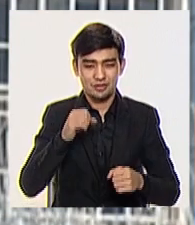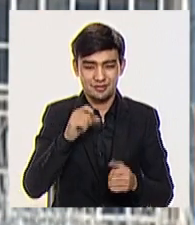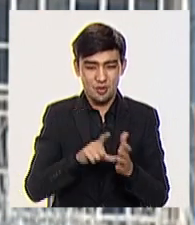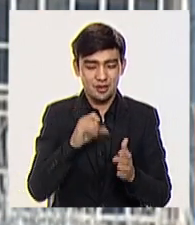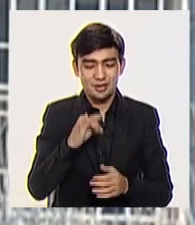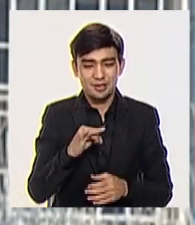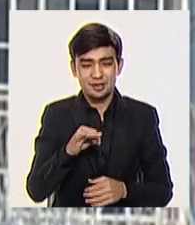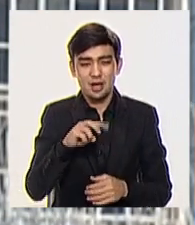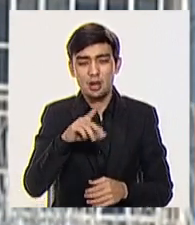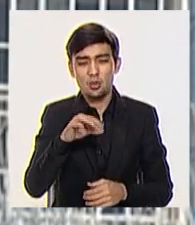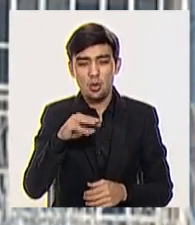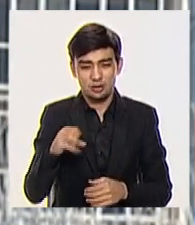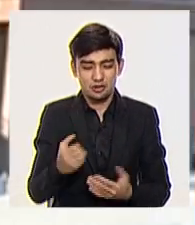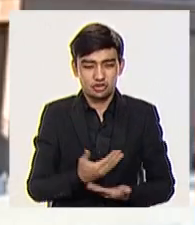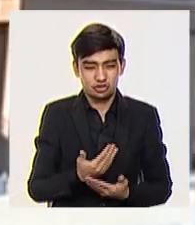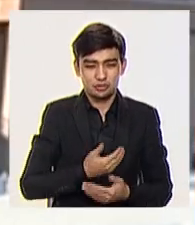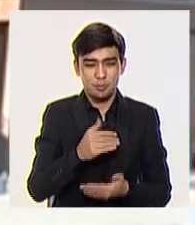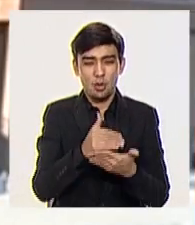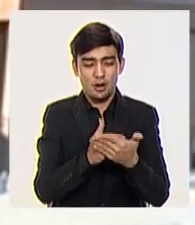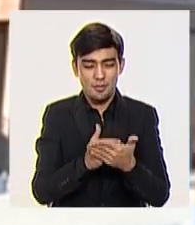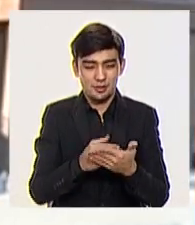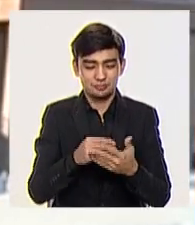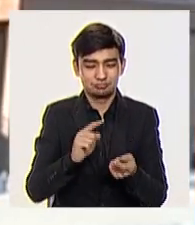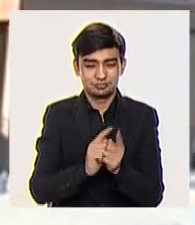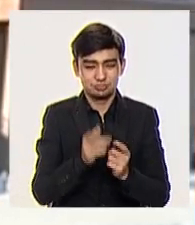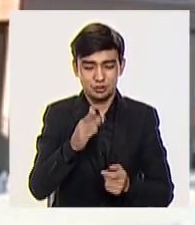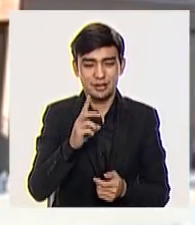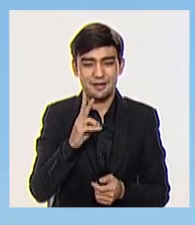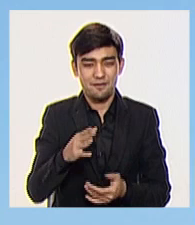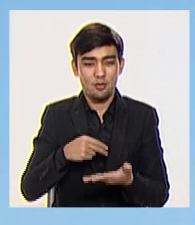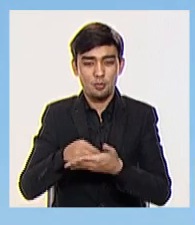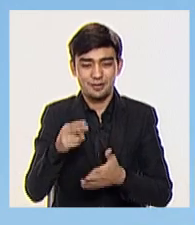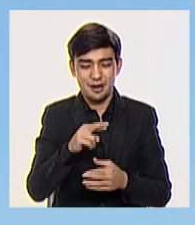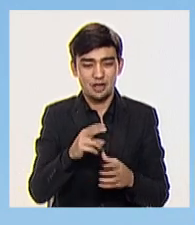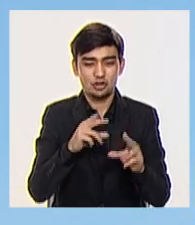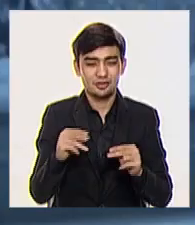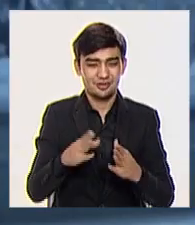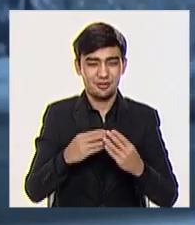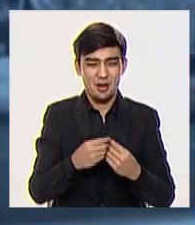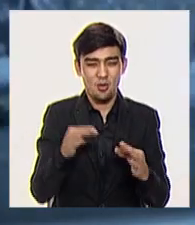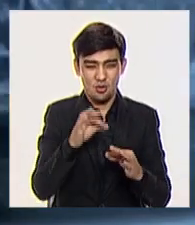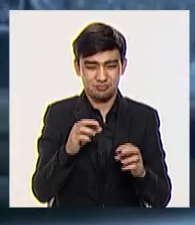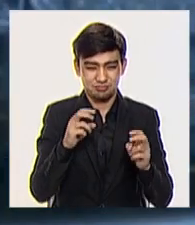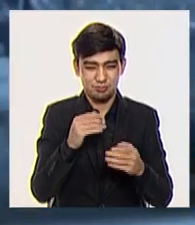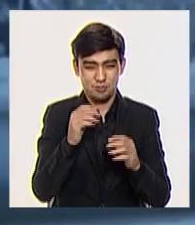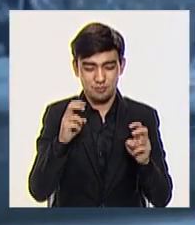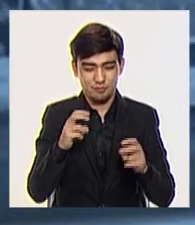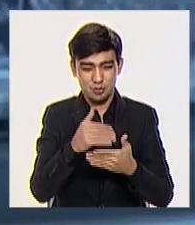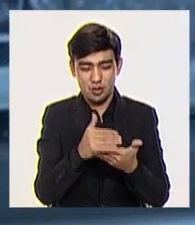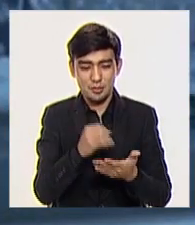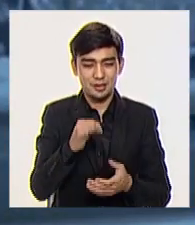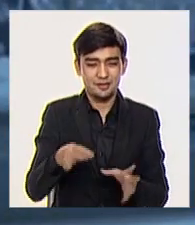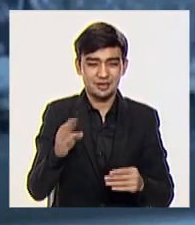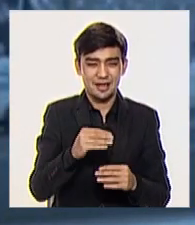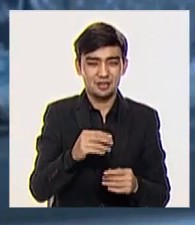условия и по льготным жилищным программам. Для покупки квартиры по Бакыттыотбасы доход на каждого члена семьи